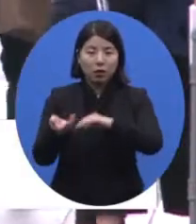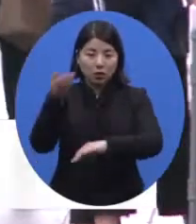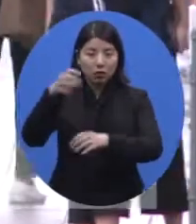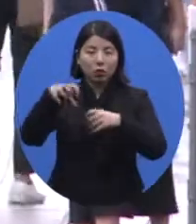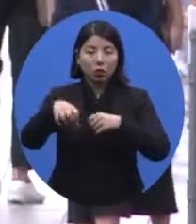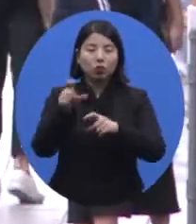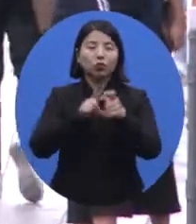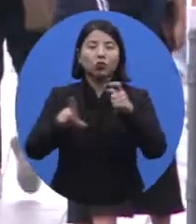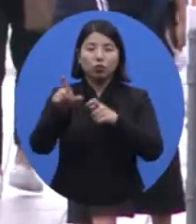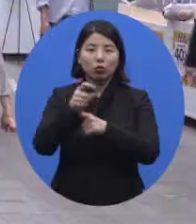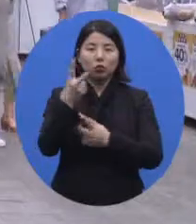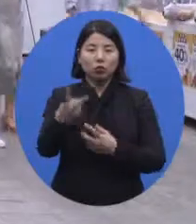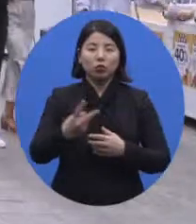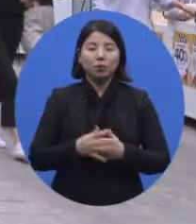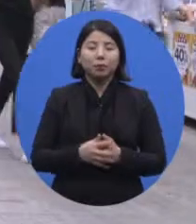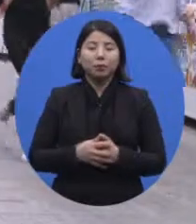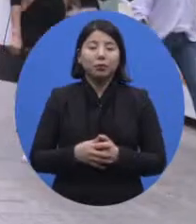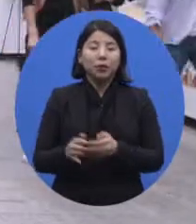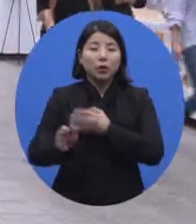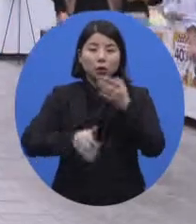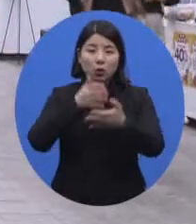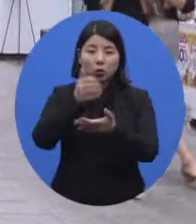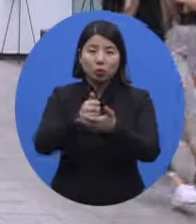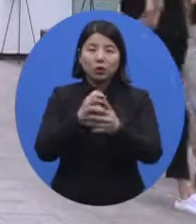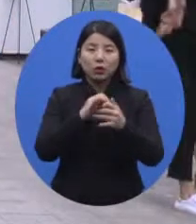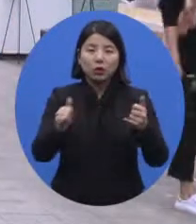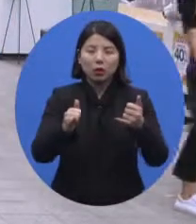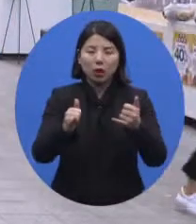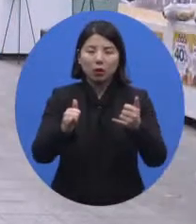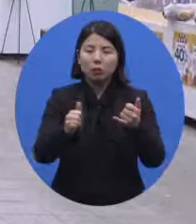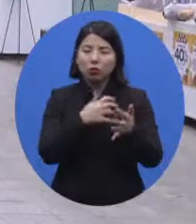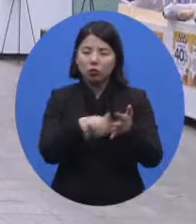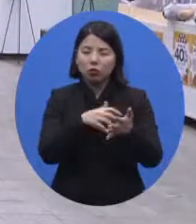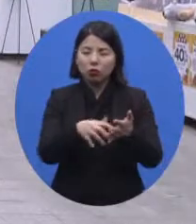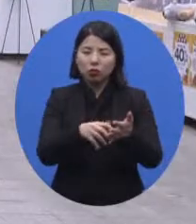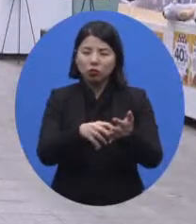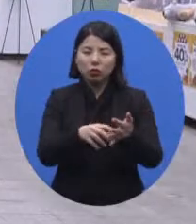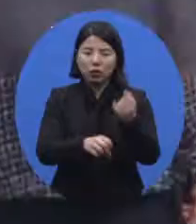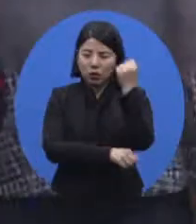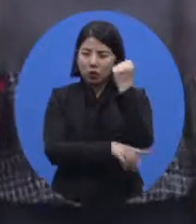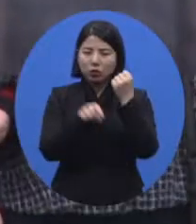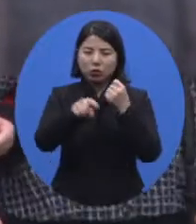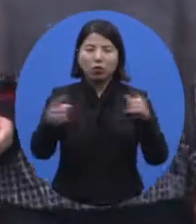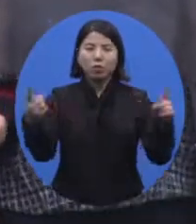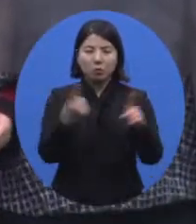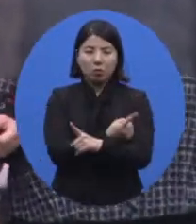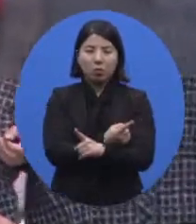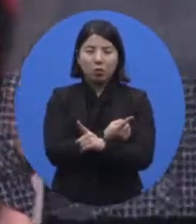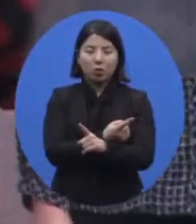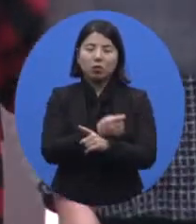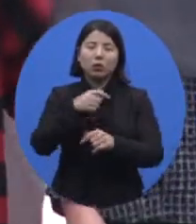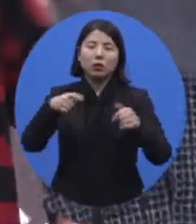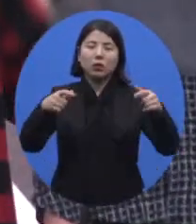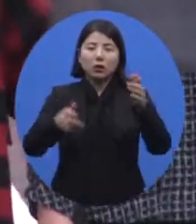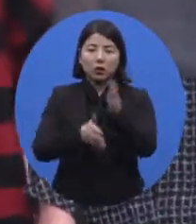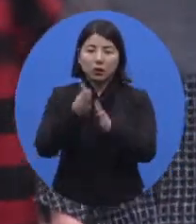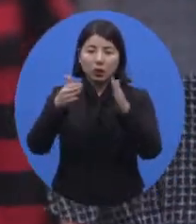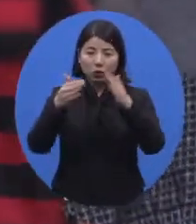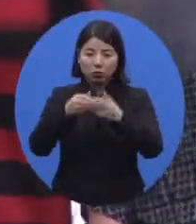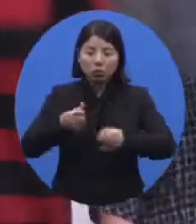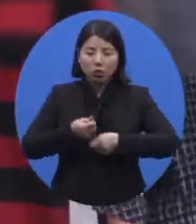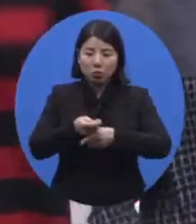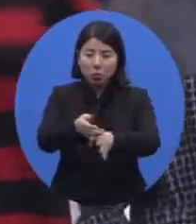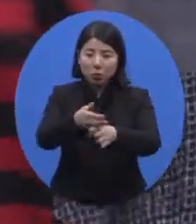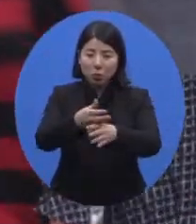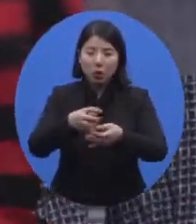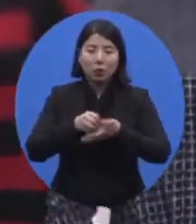수 있도록 규정했습니다. 이시종 지사는 인구를 판단 기준으로 한 일률적인 기준을 개선하고 지자체 면적이